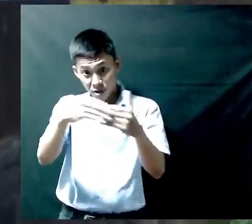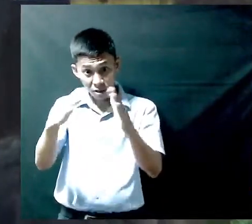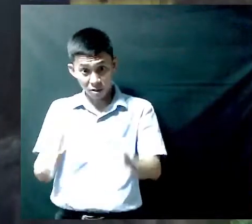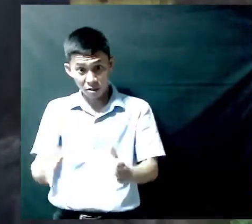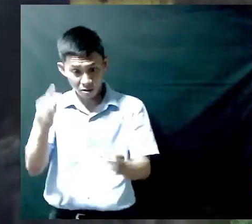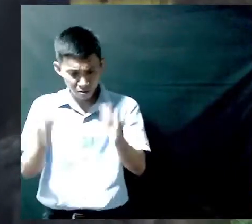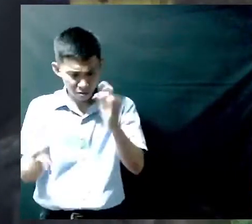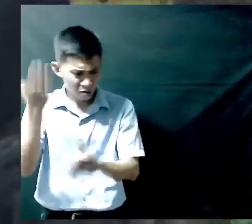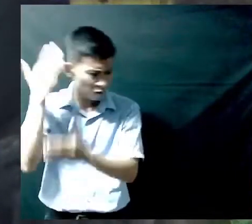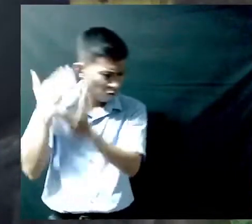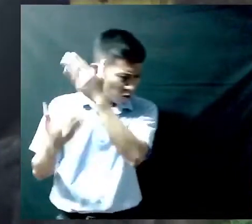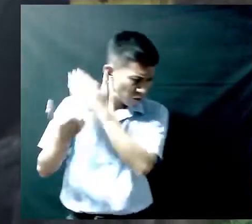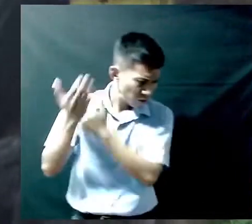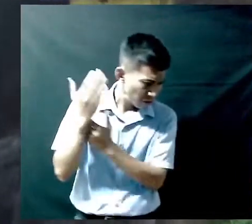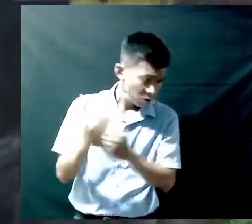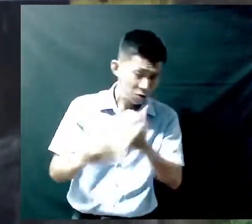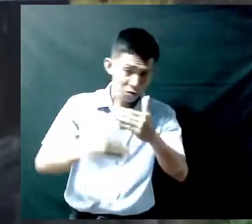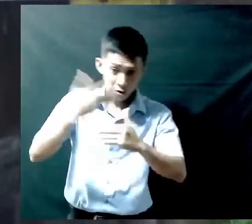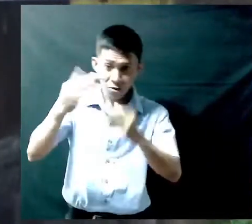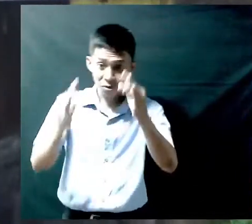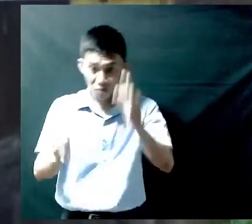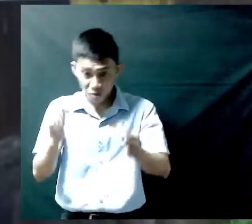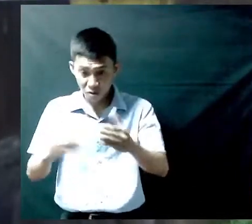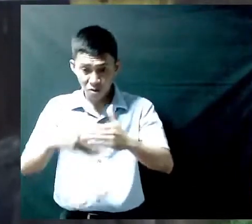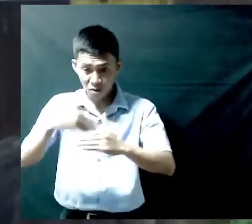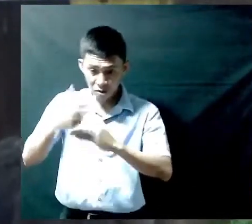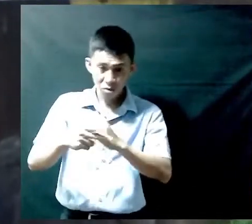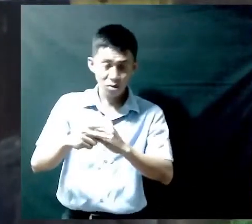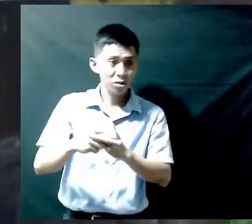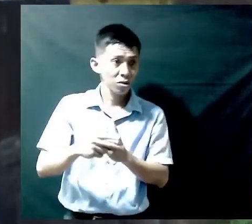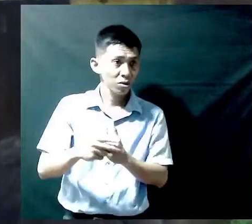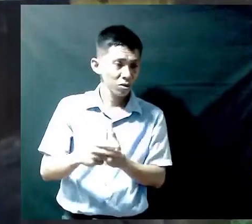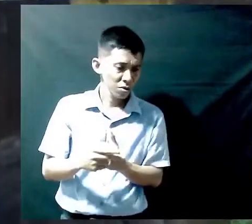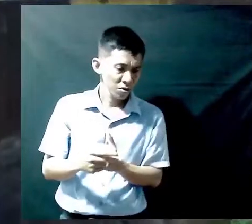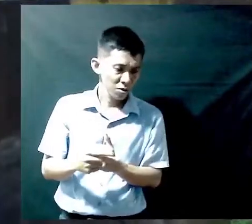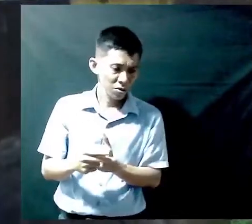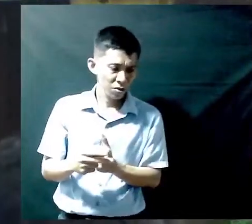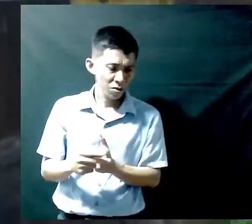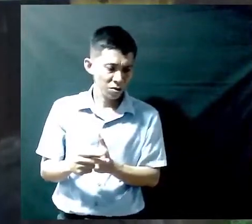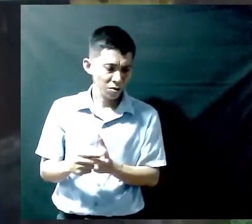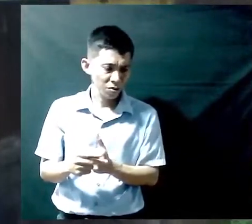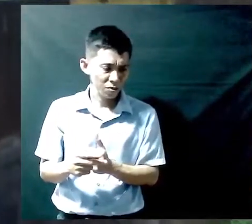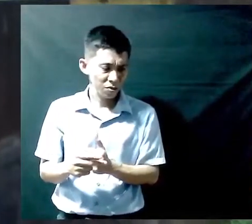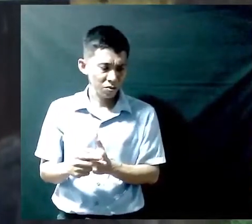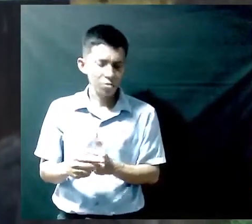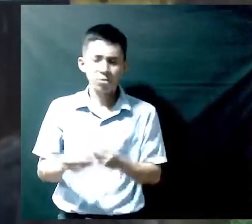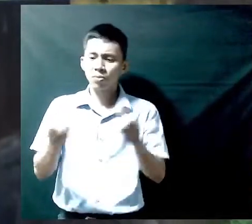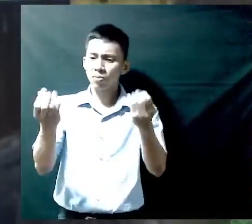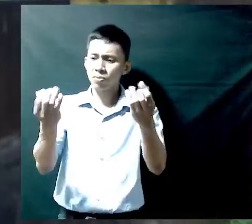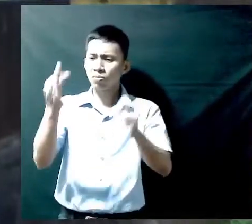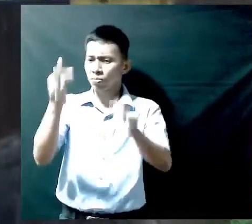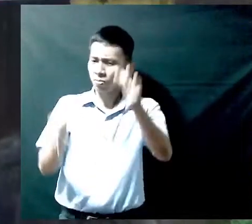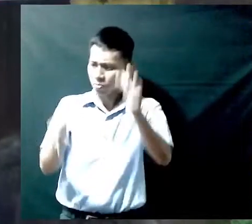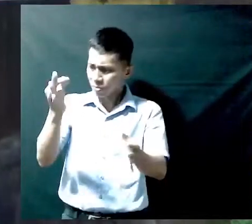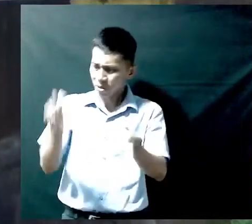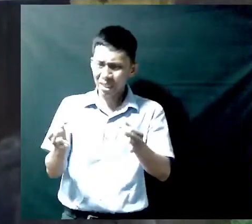nabuo ang mga judges, and then after judges, Ruth, and then 1 Samuel. At sa mga judges, hindi lahat ng mga judges